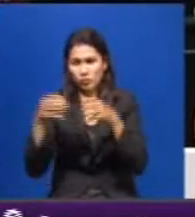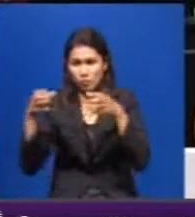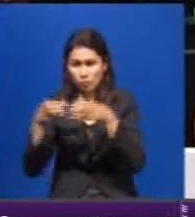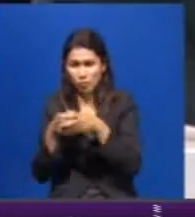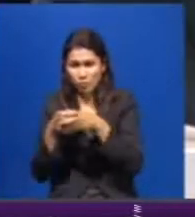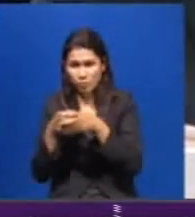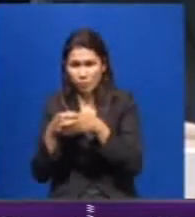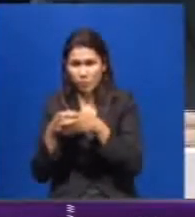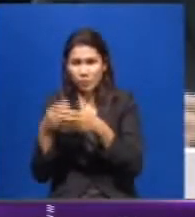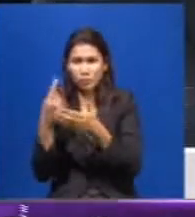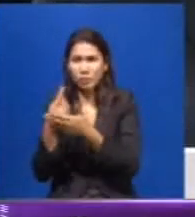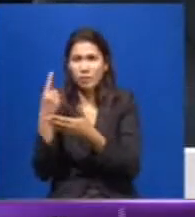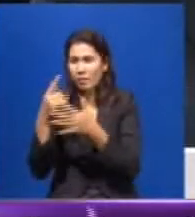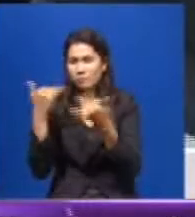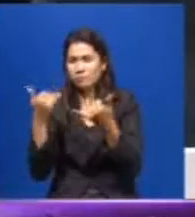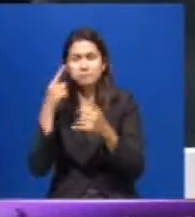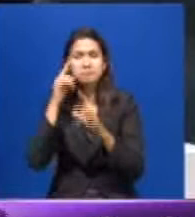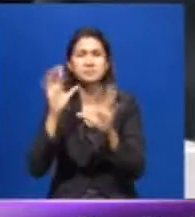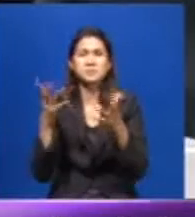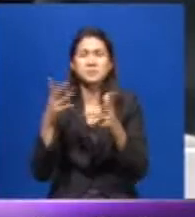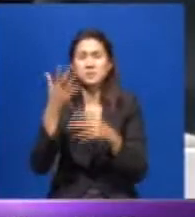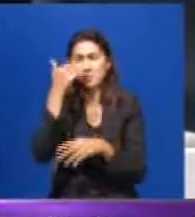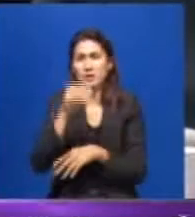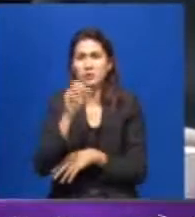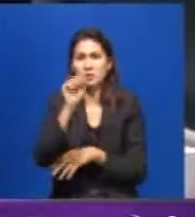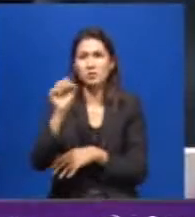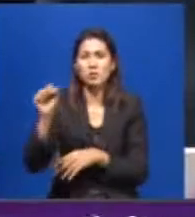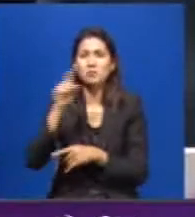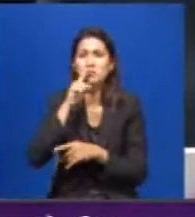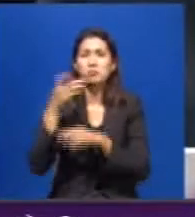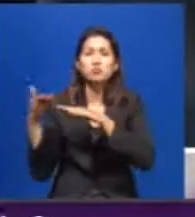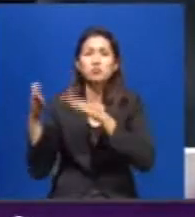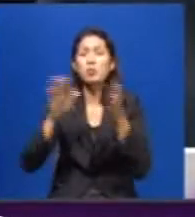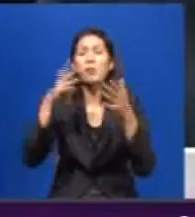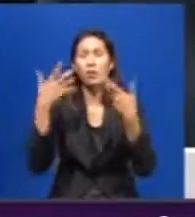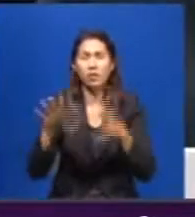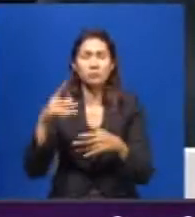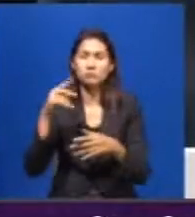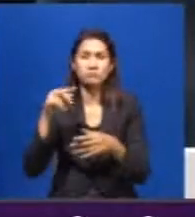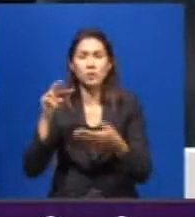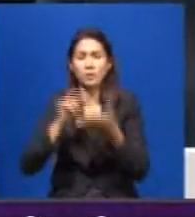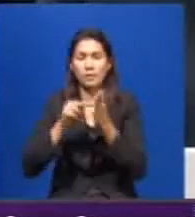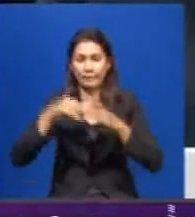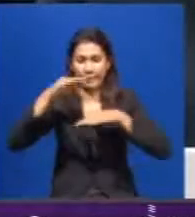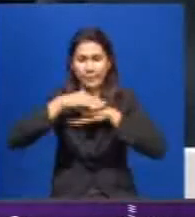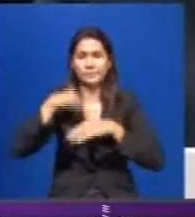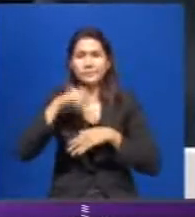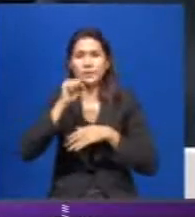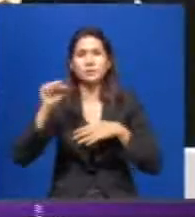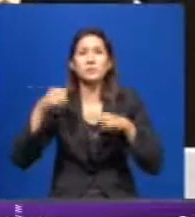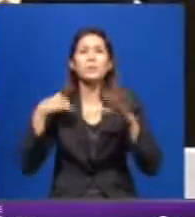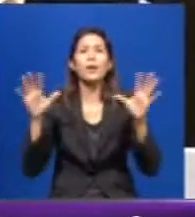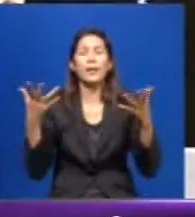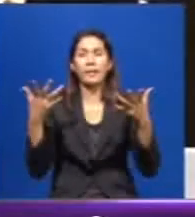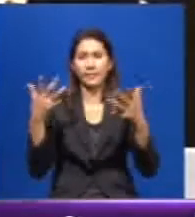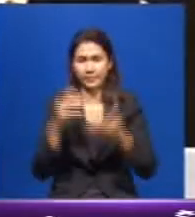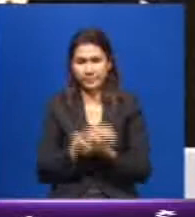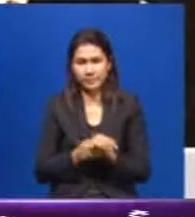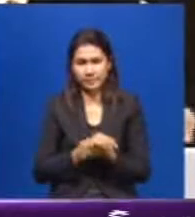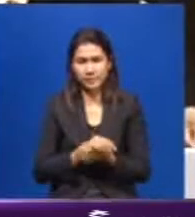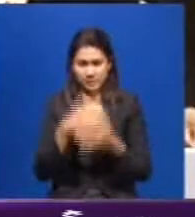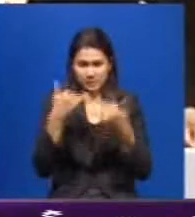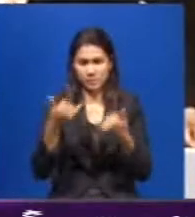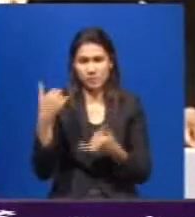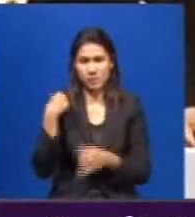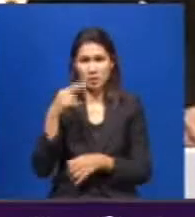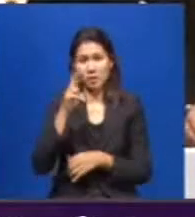เป็นตัวแทนจริงๆก็ไม่มีกันแล้วล่ะเพราะว่าบรรดาส.ส.ทั้งหลายเมื่อยุบสภาก็ถือว่าไม่ได้มีความเป็นส.ส.ละ ค ่ ะ ตอนนี้เนี่ยก็มีรัฐมนตรี